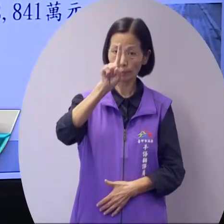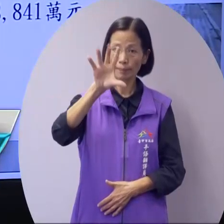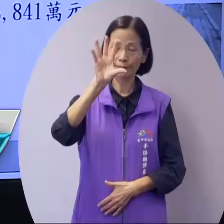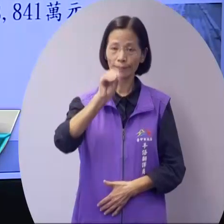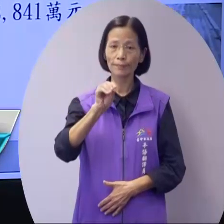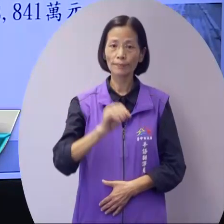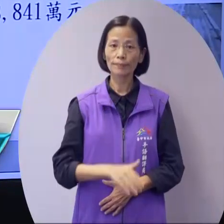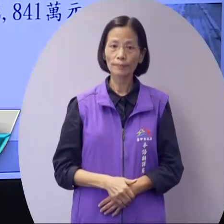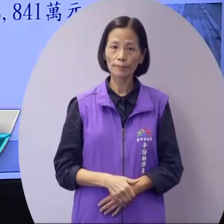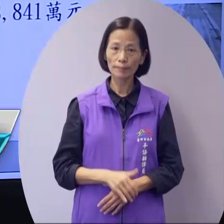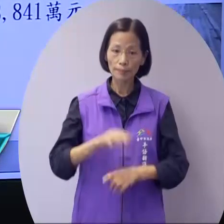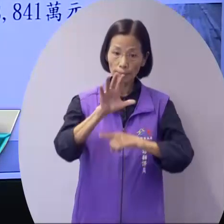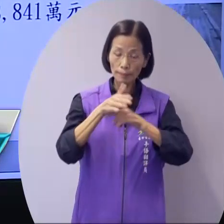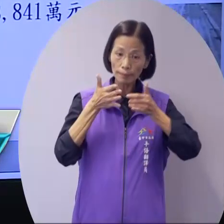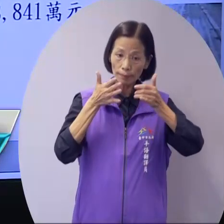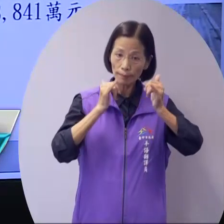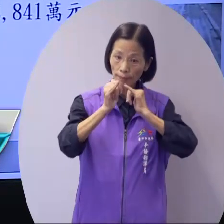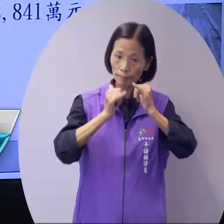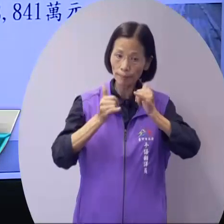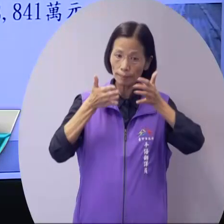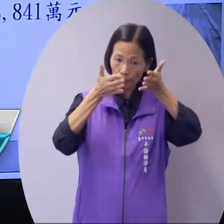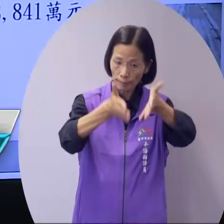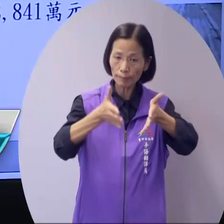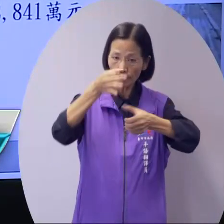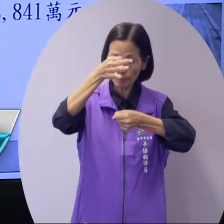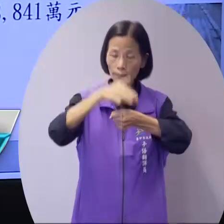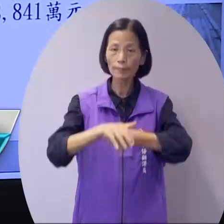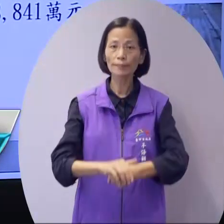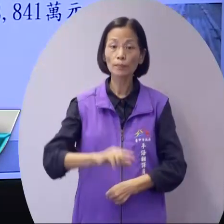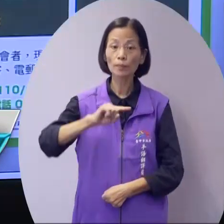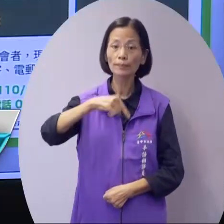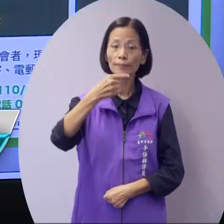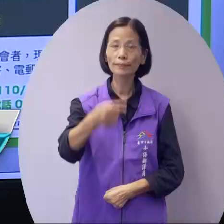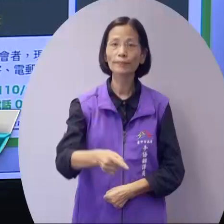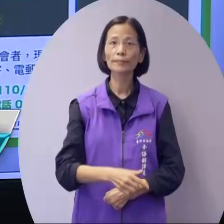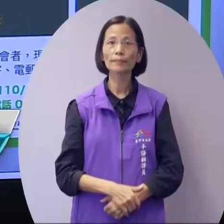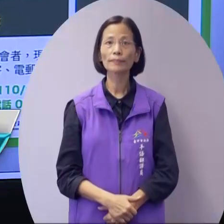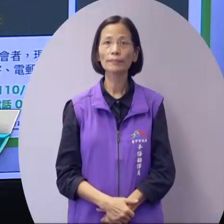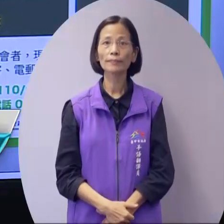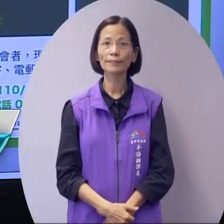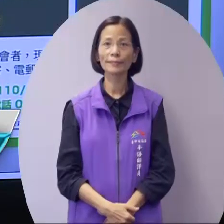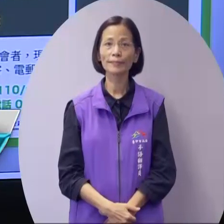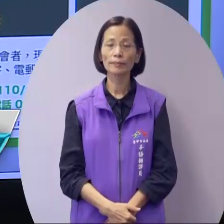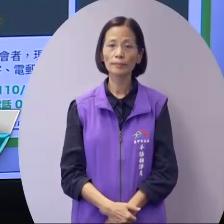8亿8841万元，这是对农民的部分。另外，好，下一